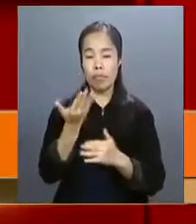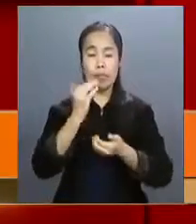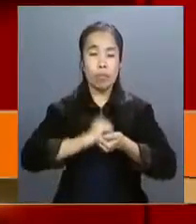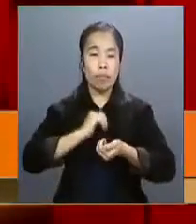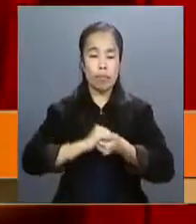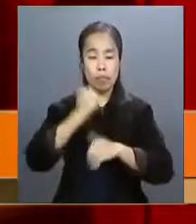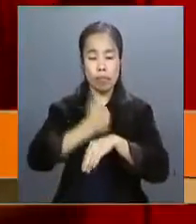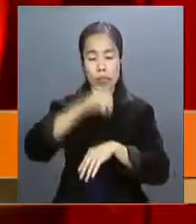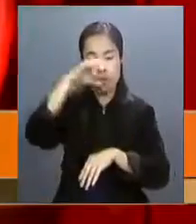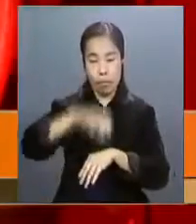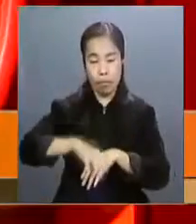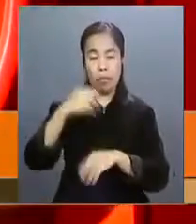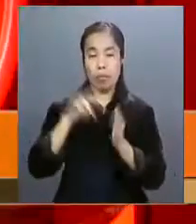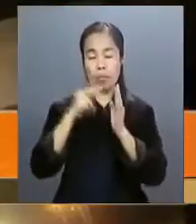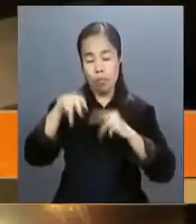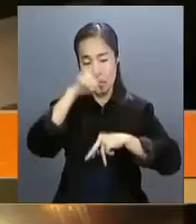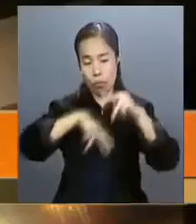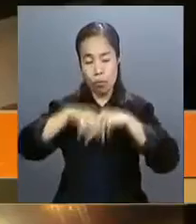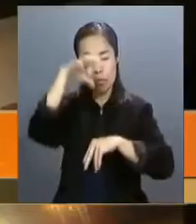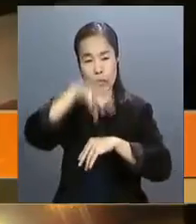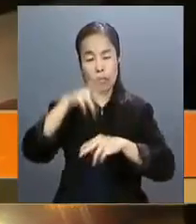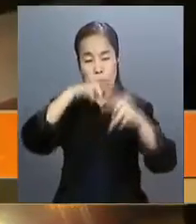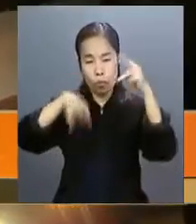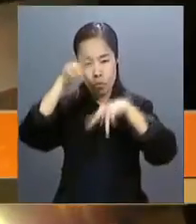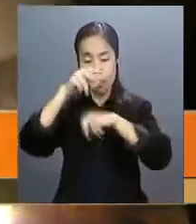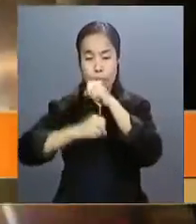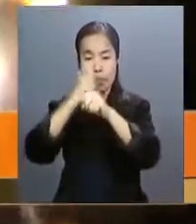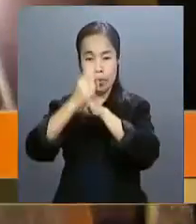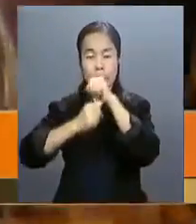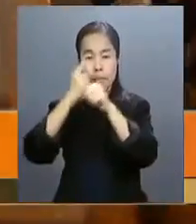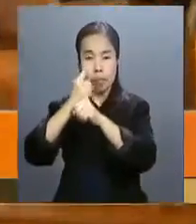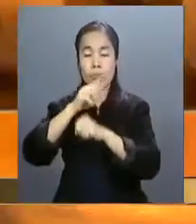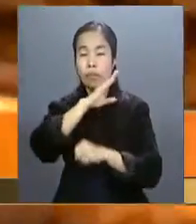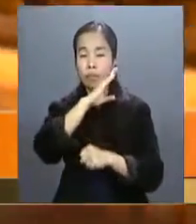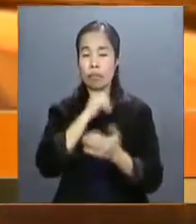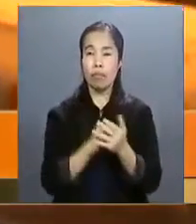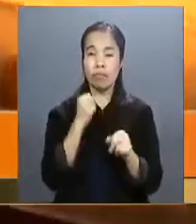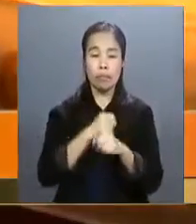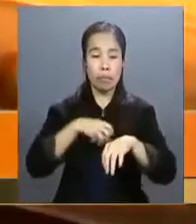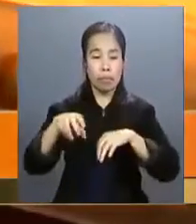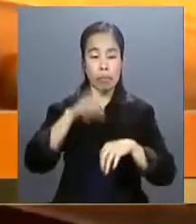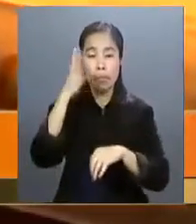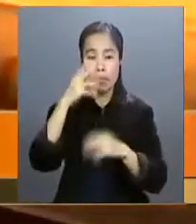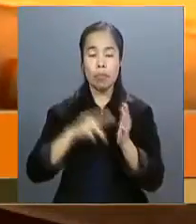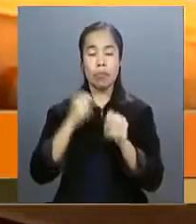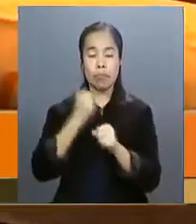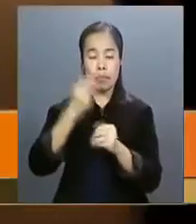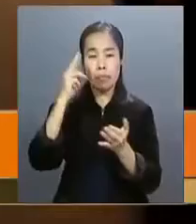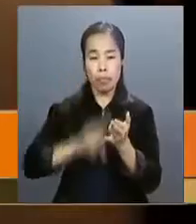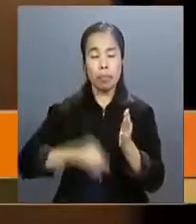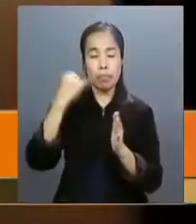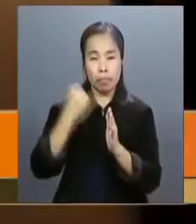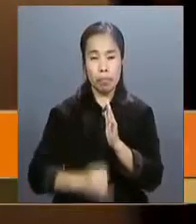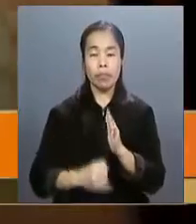าของอาคารให้ตรวจสอบอาคารทุกปีนะคะเพื่อความปลอดภัยหากไม่ดำเนินการมีความผิดทั้งทางอาญาและทางแพ่ง